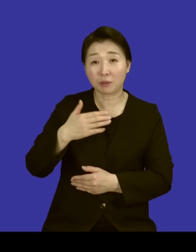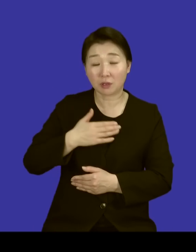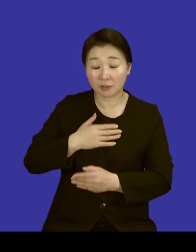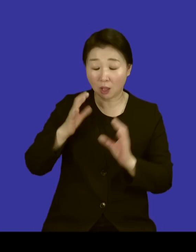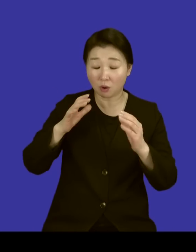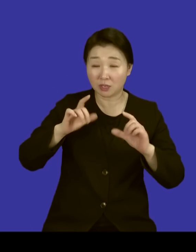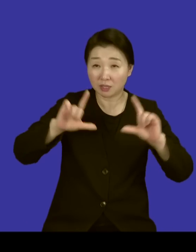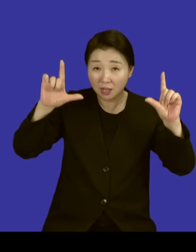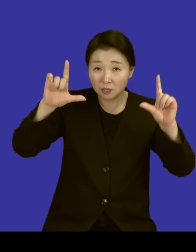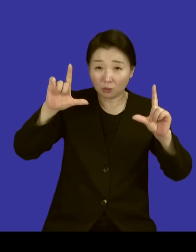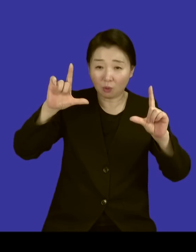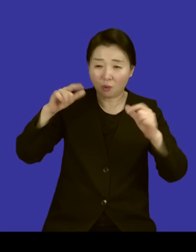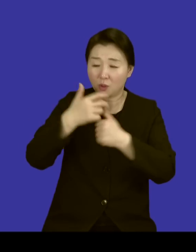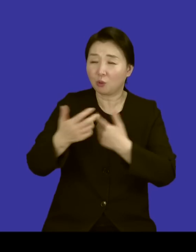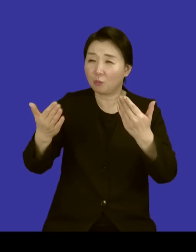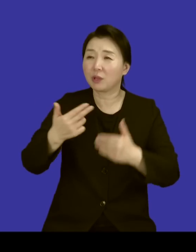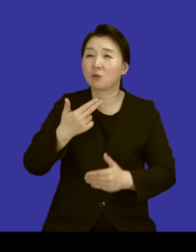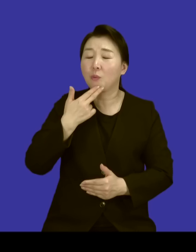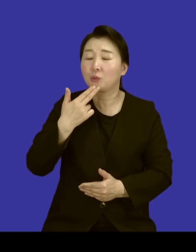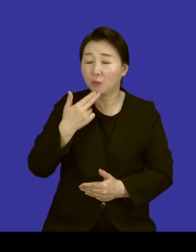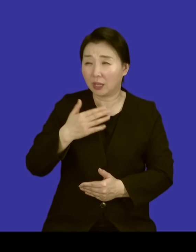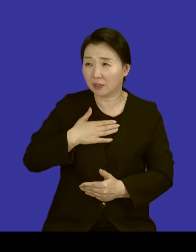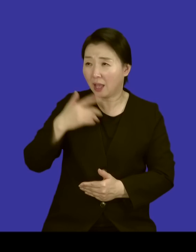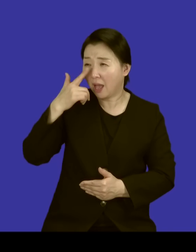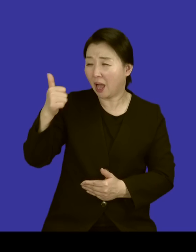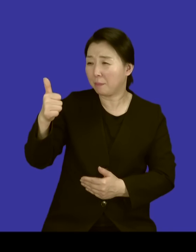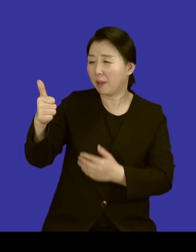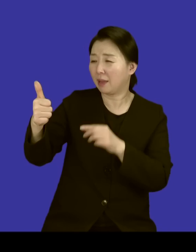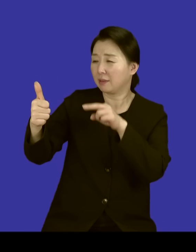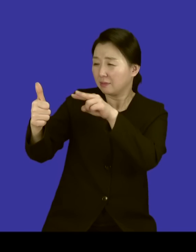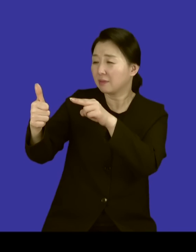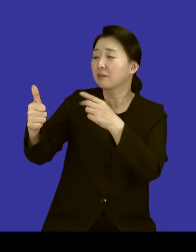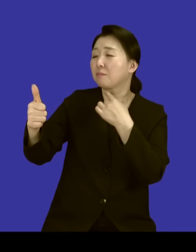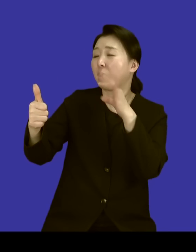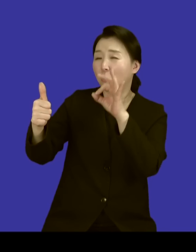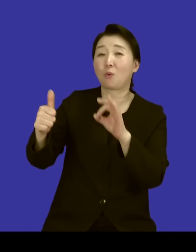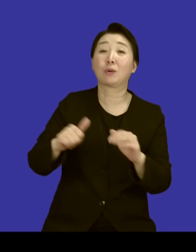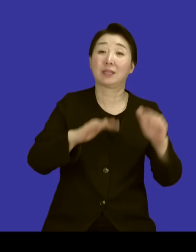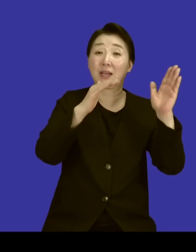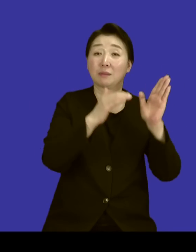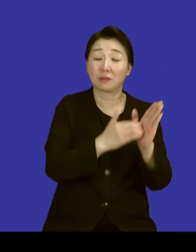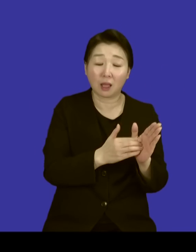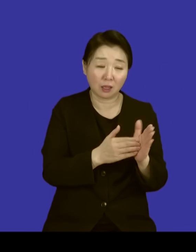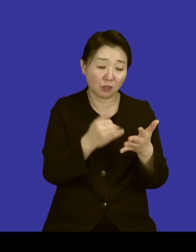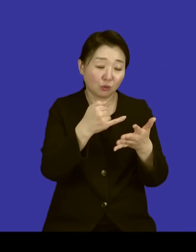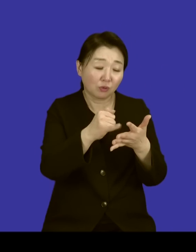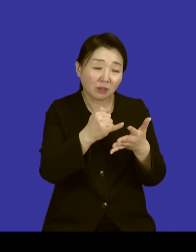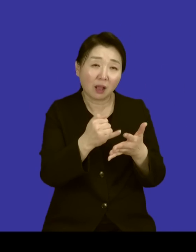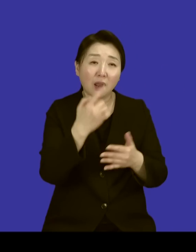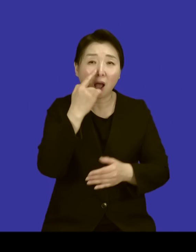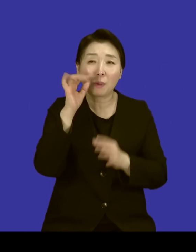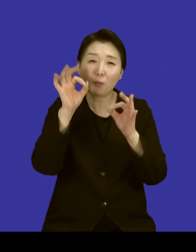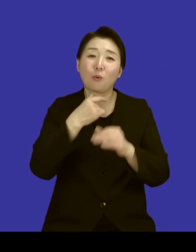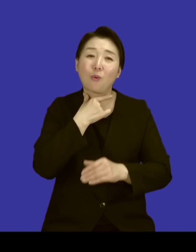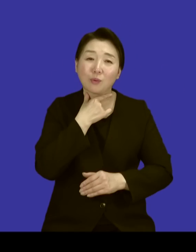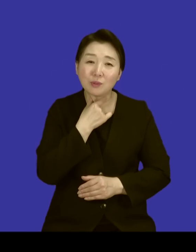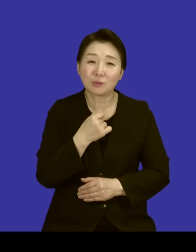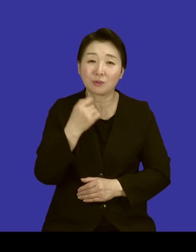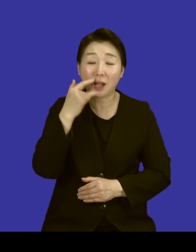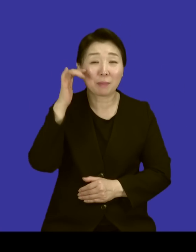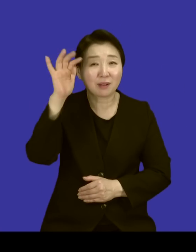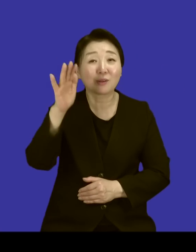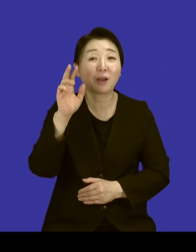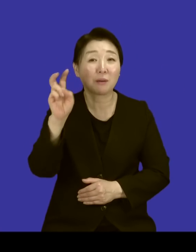돌보지 않았던 아버지의 등을 보고 자랐잖아요. 근데 목사님 지금 둘째 딸이 아버지가 얼마나 아빠가 보고 싶고 아빠가 얼마나